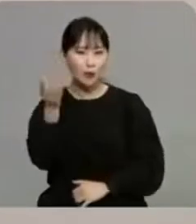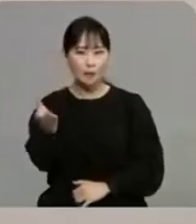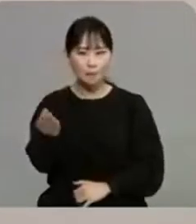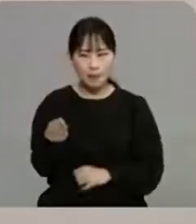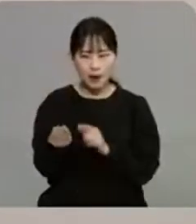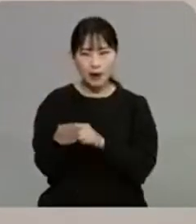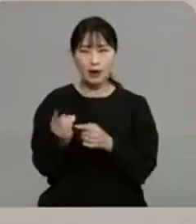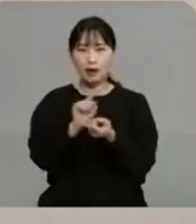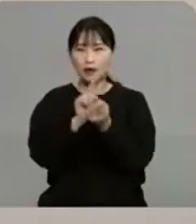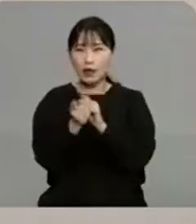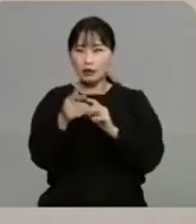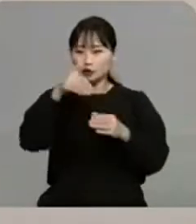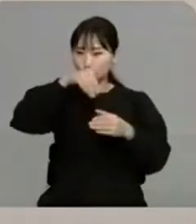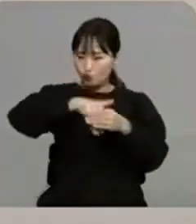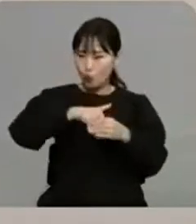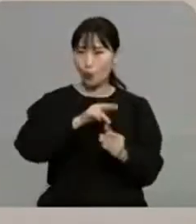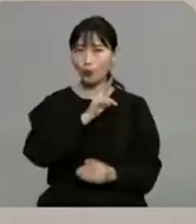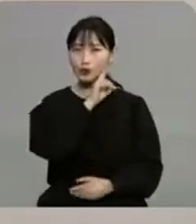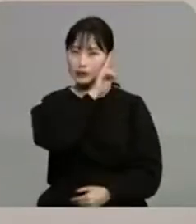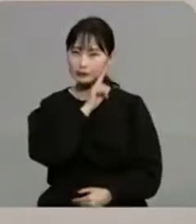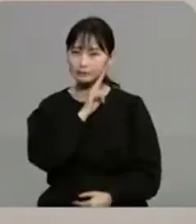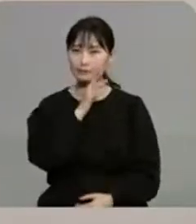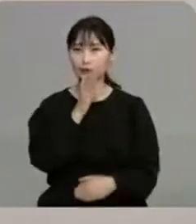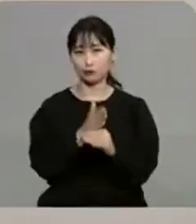오정연 기자의 보도입니다